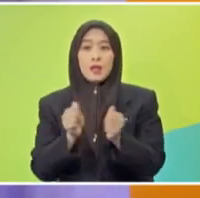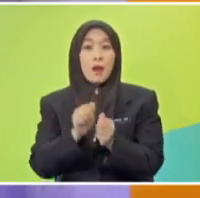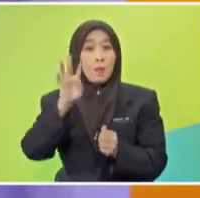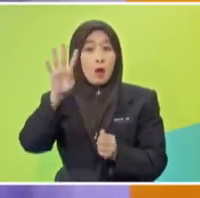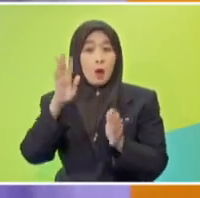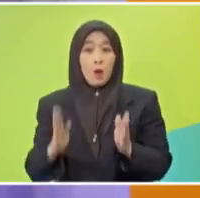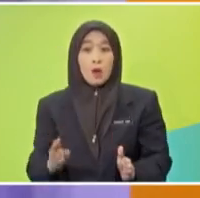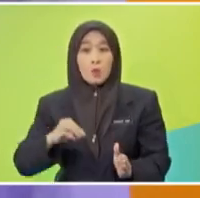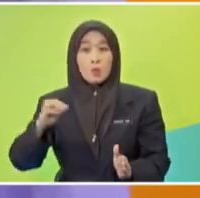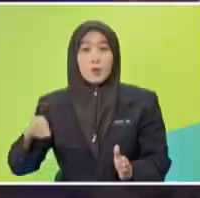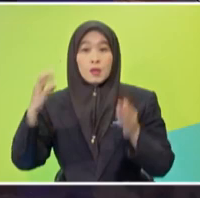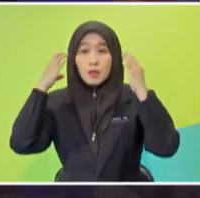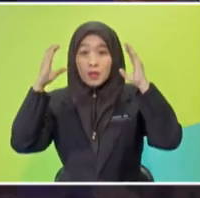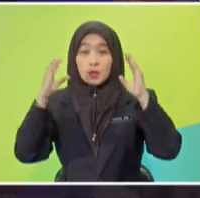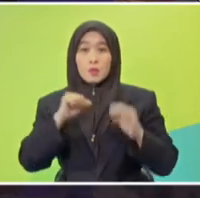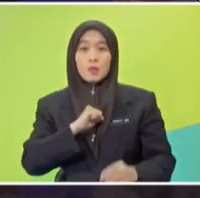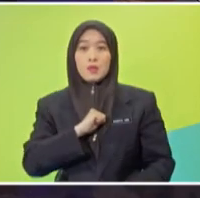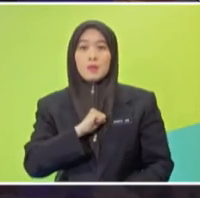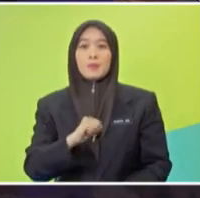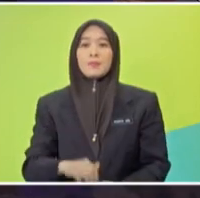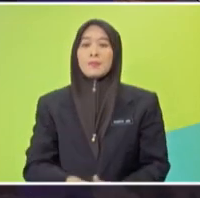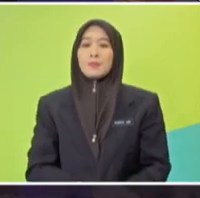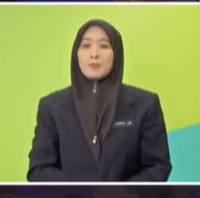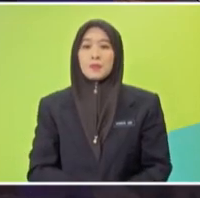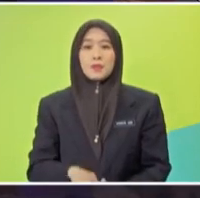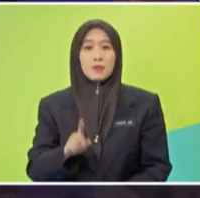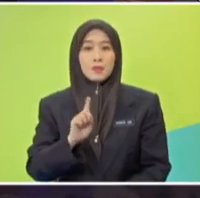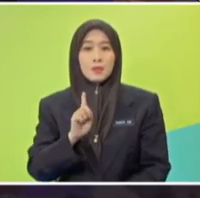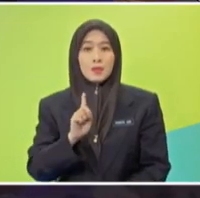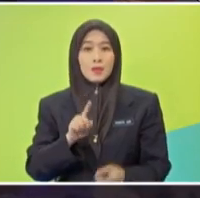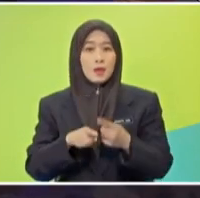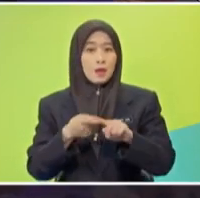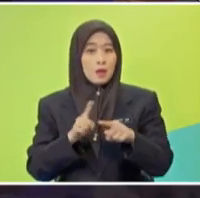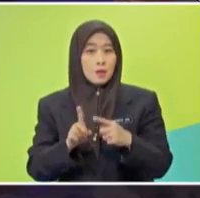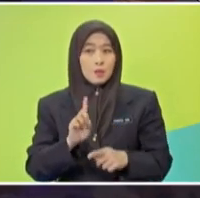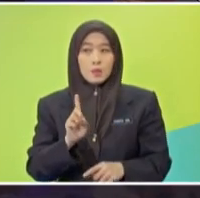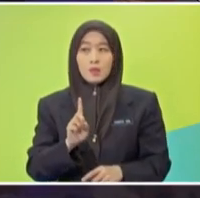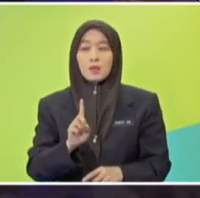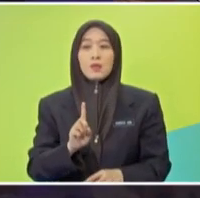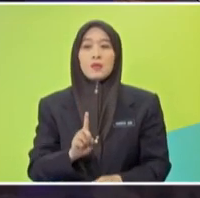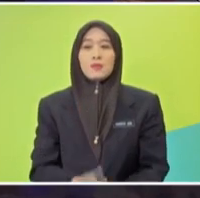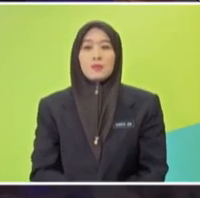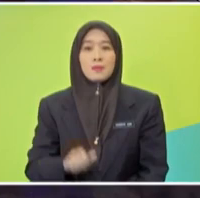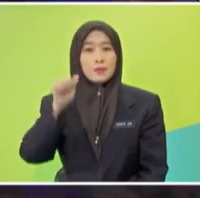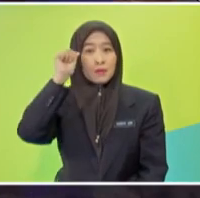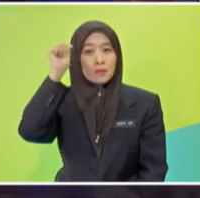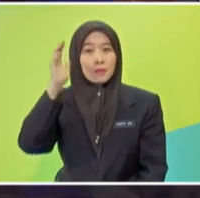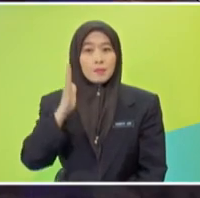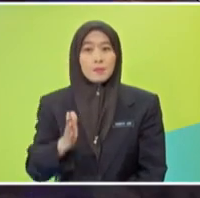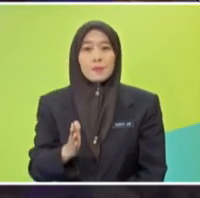anak murid Cikgu sendiri ya betul nah di monikahan saya dalam tarian Asalamualaikum hai